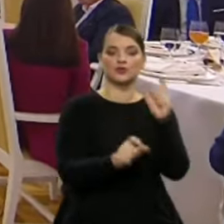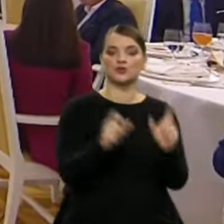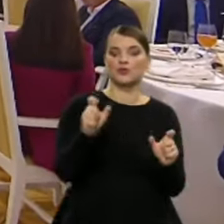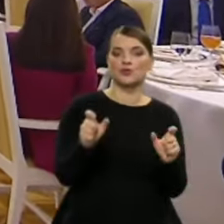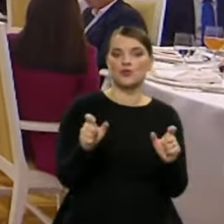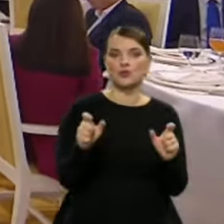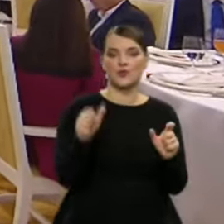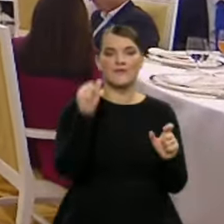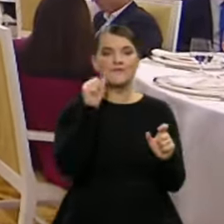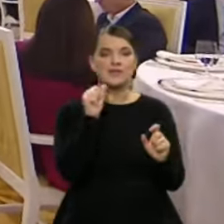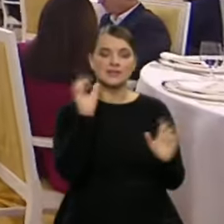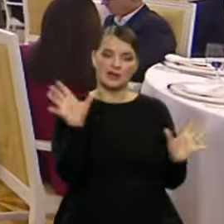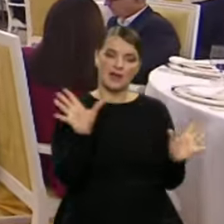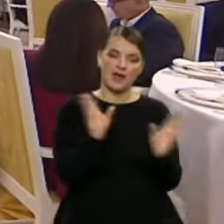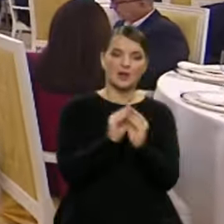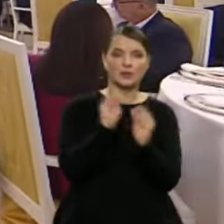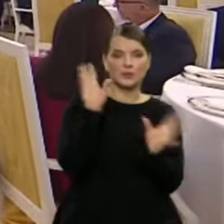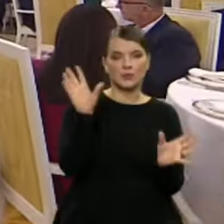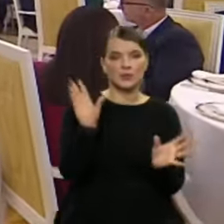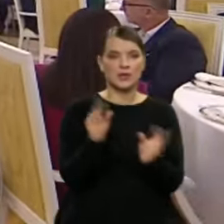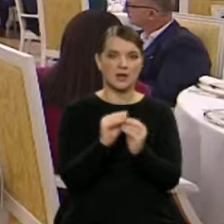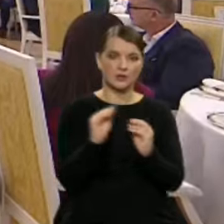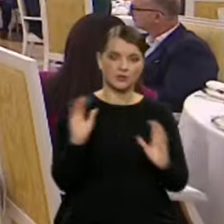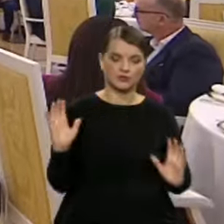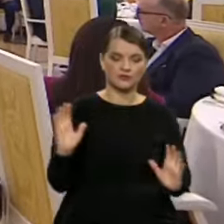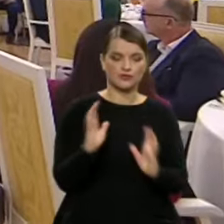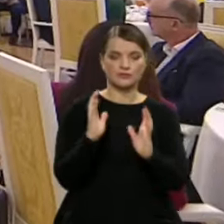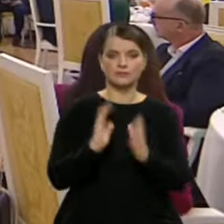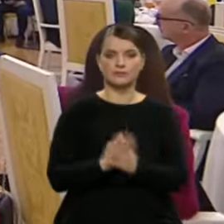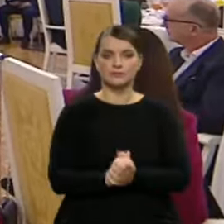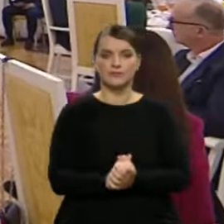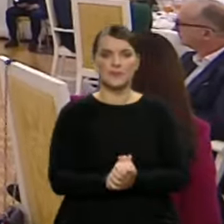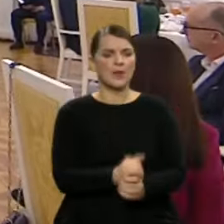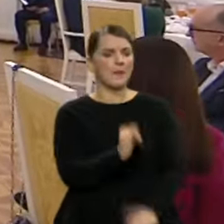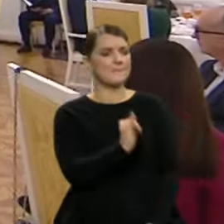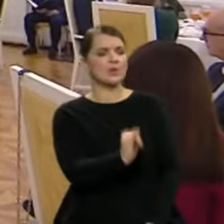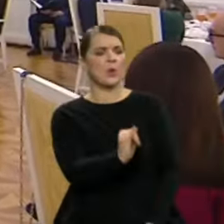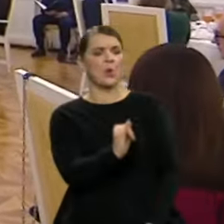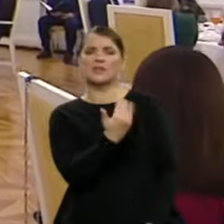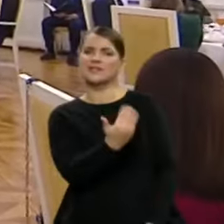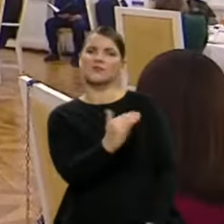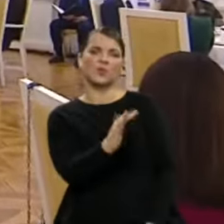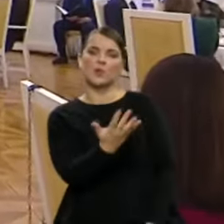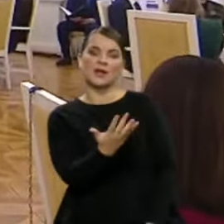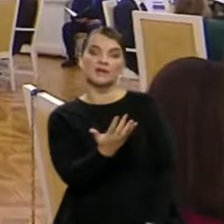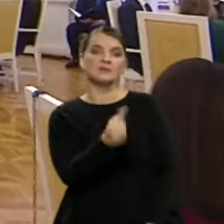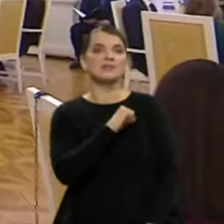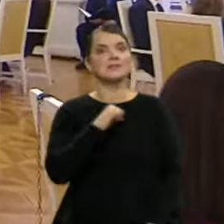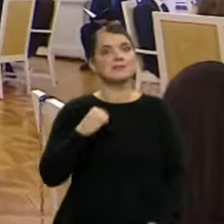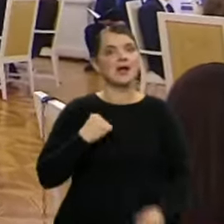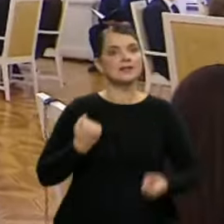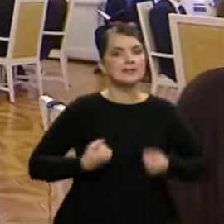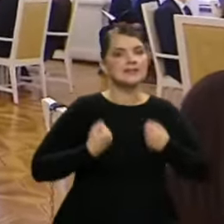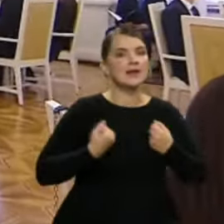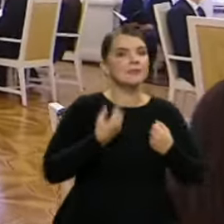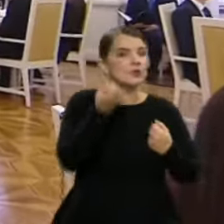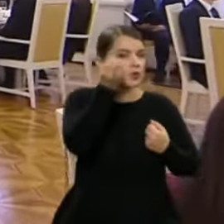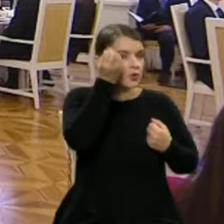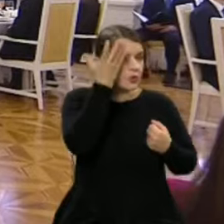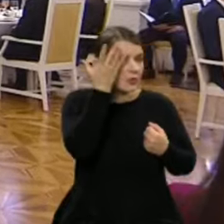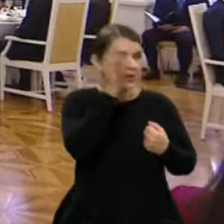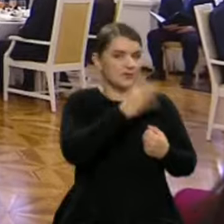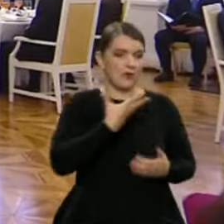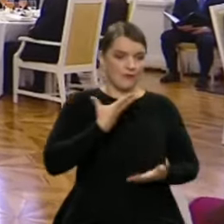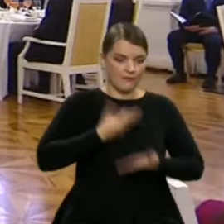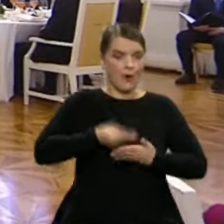visuomet esantis Viešpats. Kas yra blogis, mes tik bandome suprasti savo žmogišku